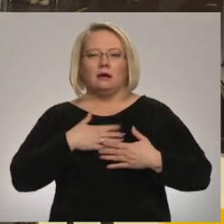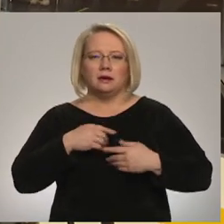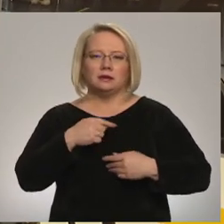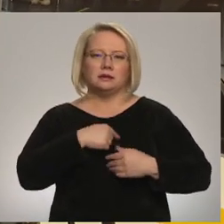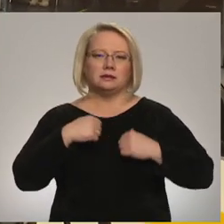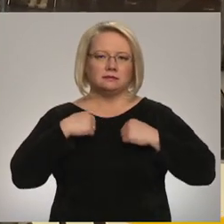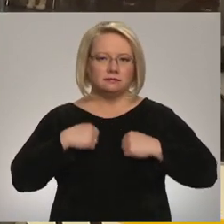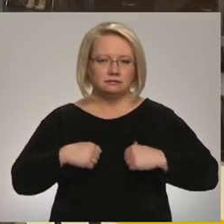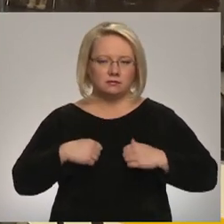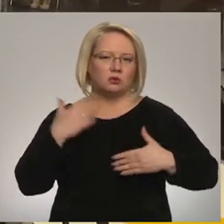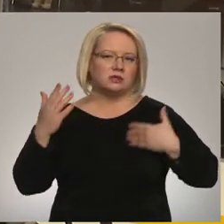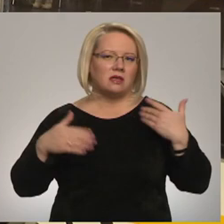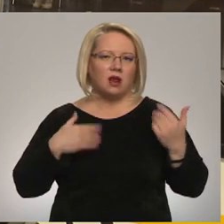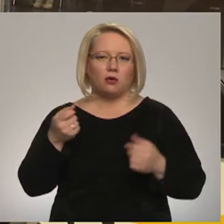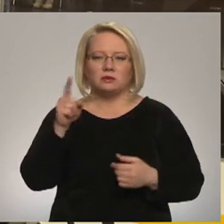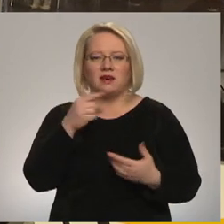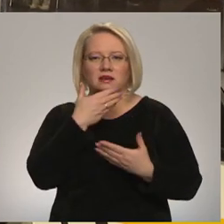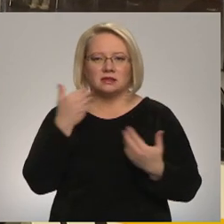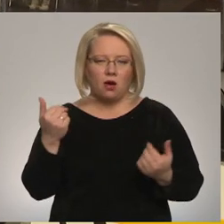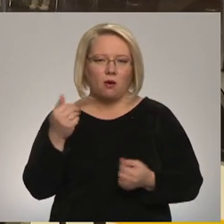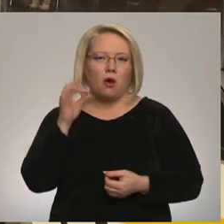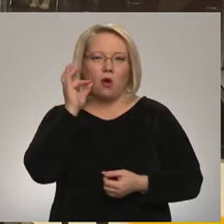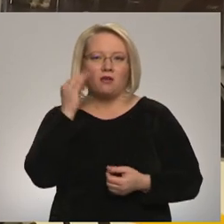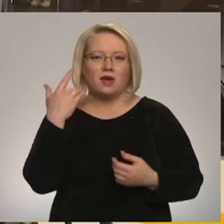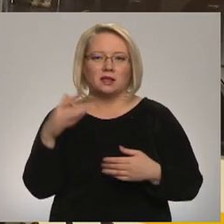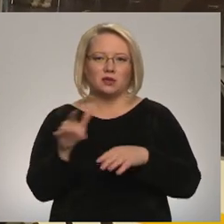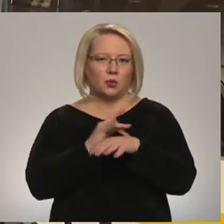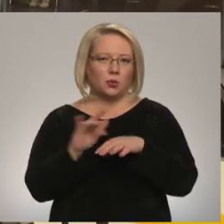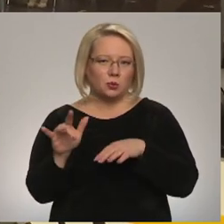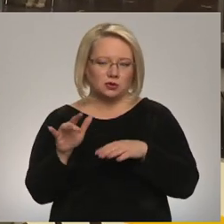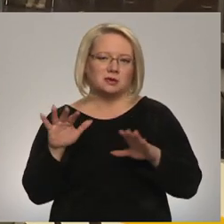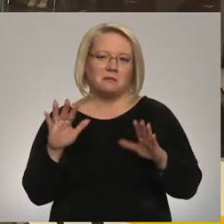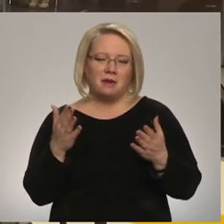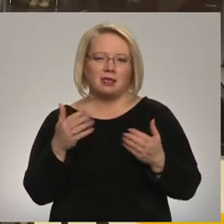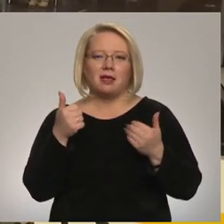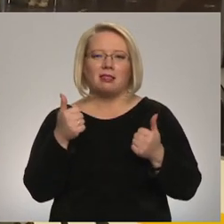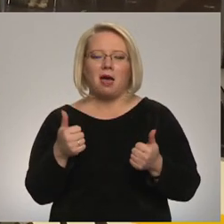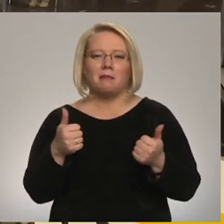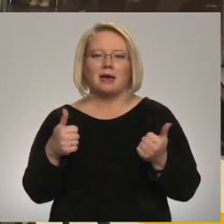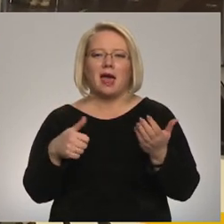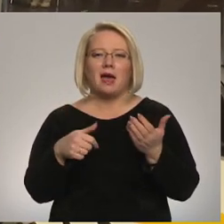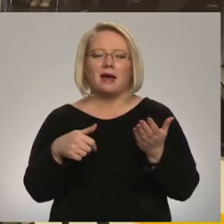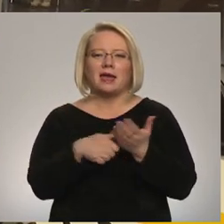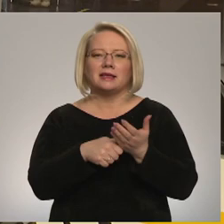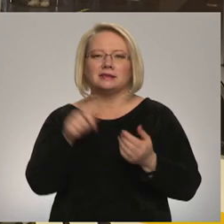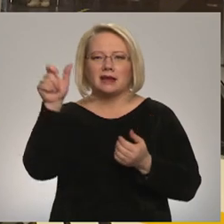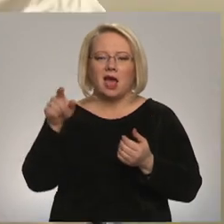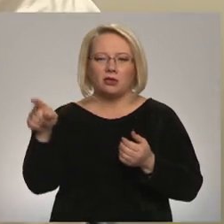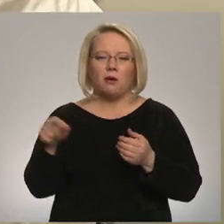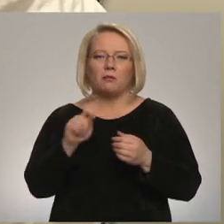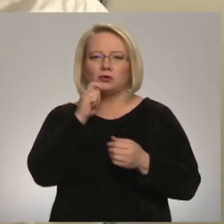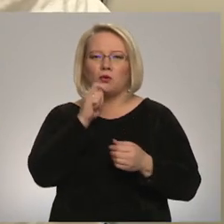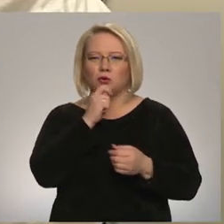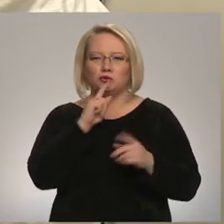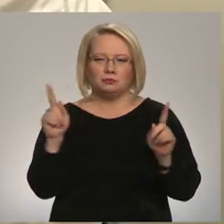nomierinās, nav vairs tas satraukums. Jā, končis jau gandrīz beidzās šodien. Labi, ka reģistrātoram vēl ir pāris kastas čupa-čupa.